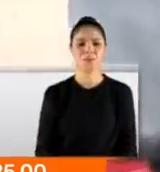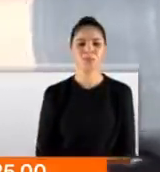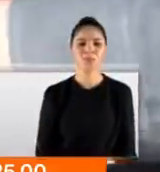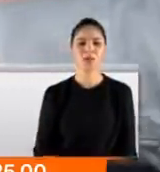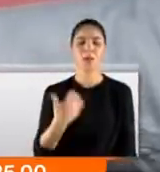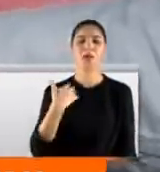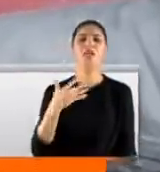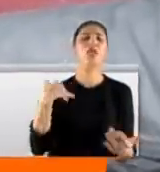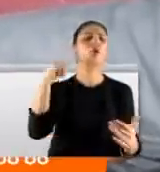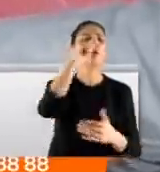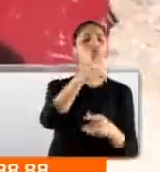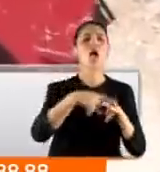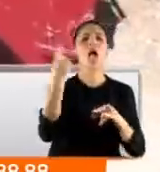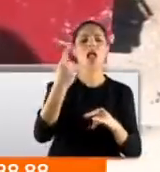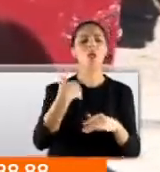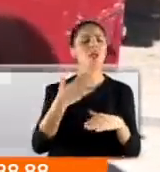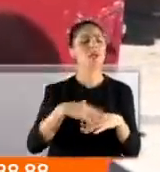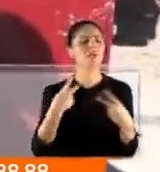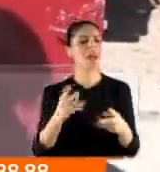yaparım, helikopter de yaparım ama indiremem.